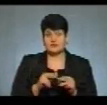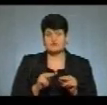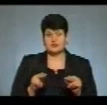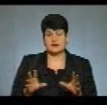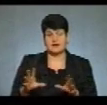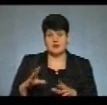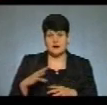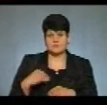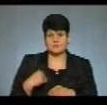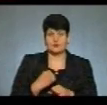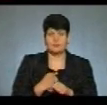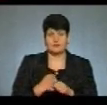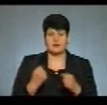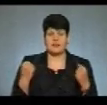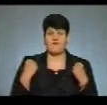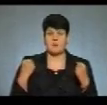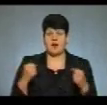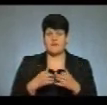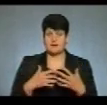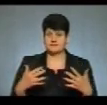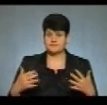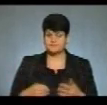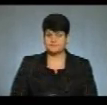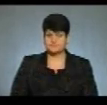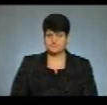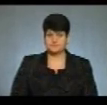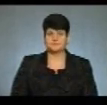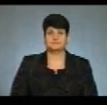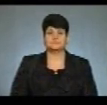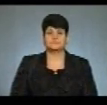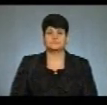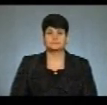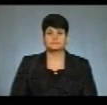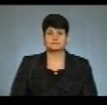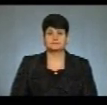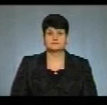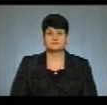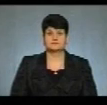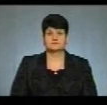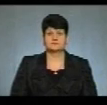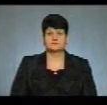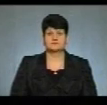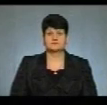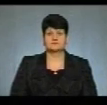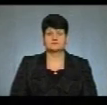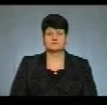ще робила фізичні вправи. Любов Гадомська, Василь Панчук. Новини.